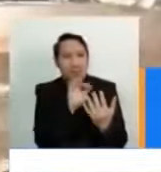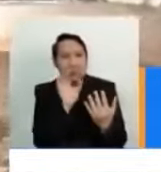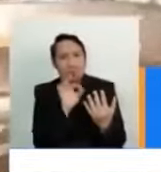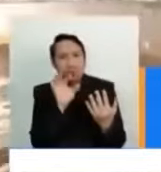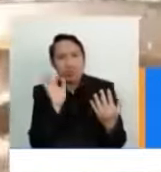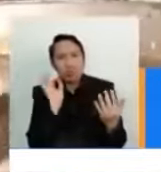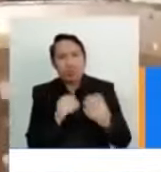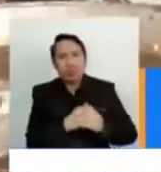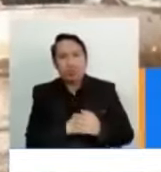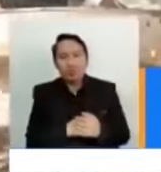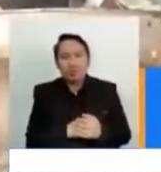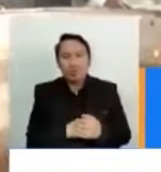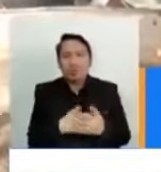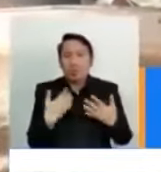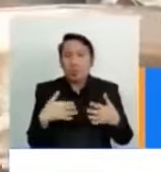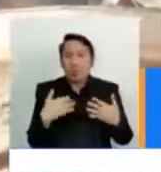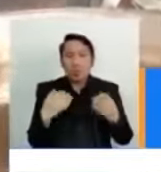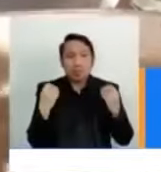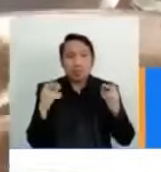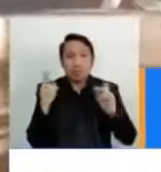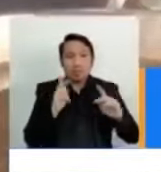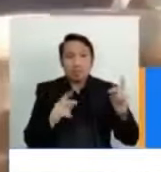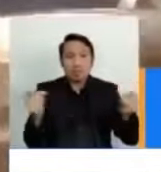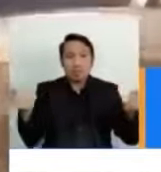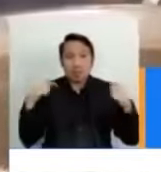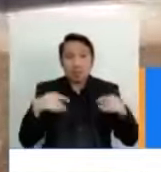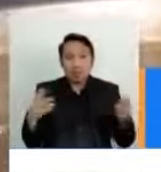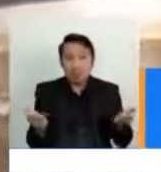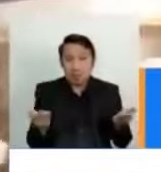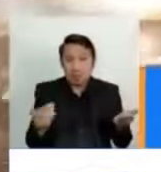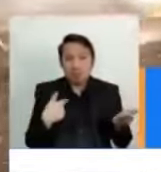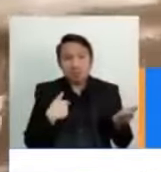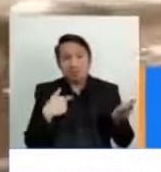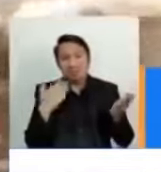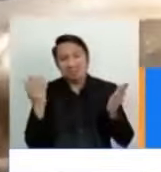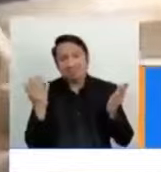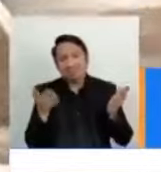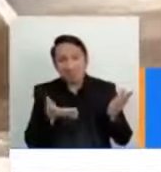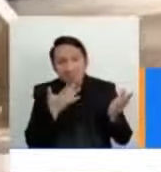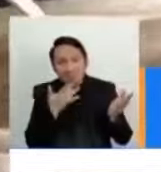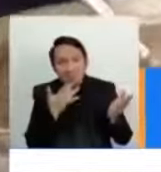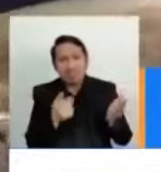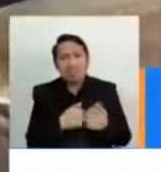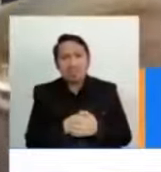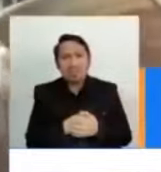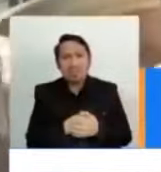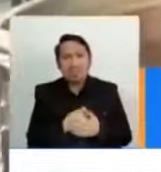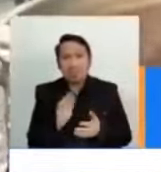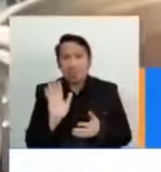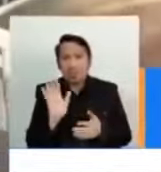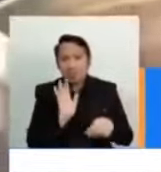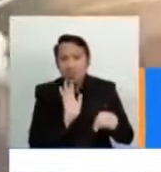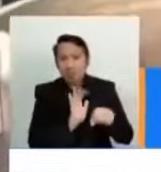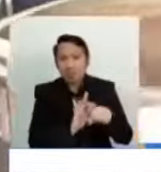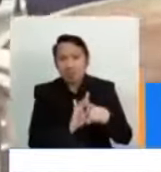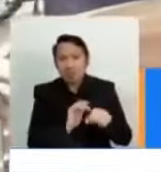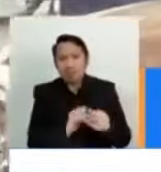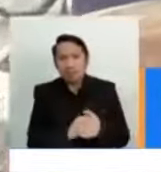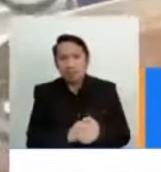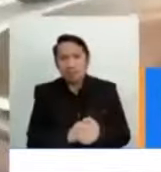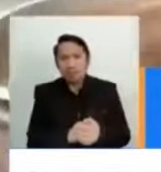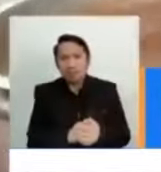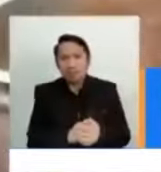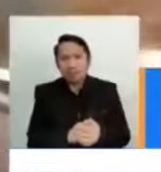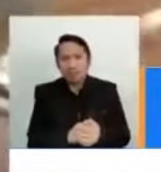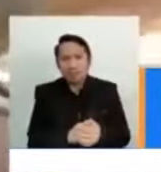talaga, para matikman yung inyong sinerve dito. Yes, so, para yung, sulit naman. Ako nang hawak, baka mapasukan. Ay, sanay na sanay tayo dyan. Ako na rin maglalagay. Ayan,